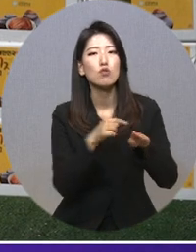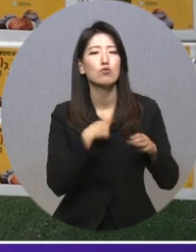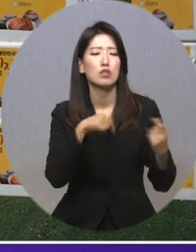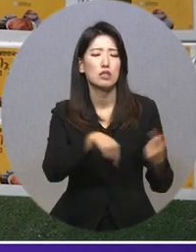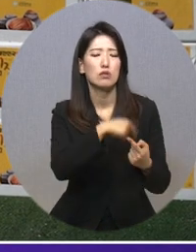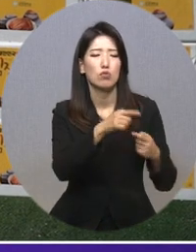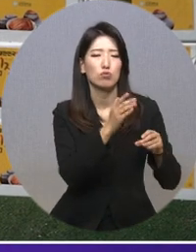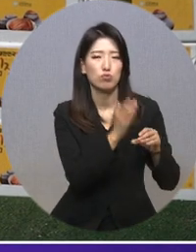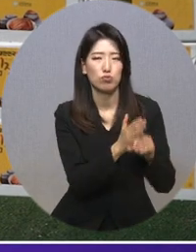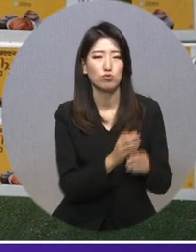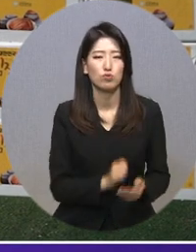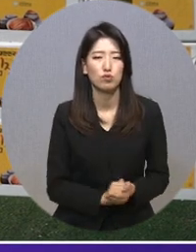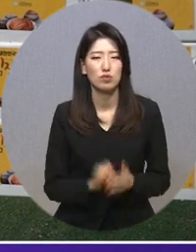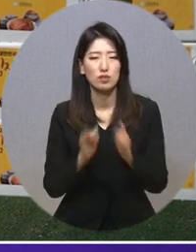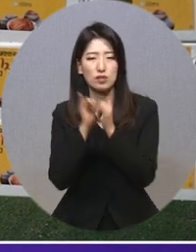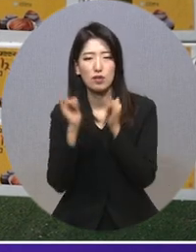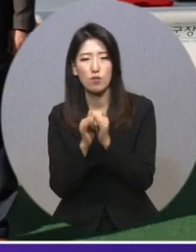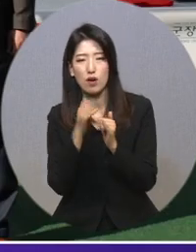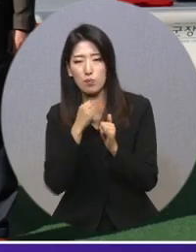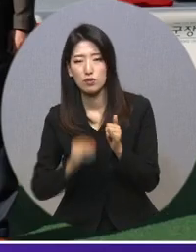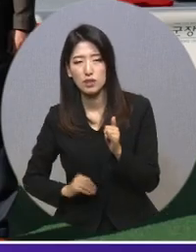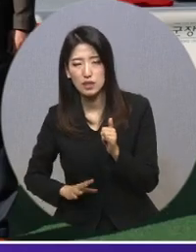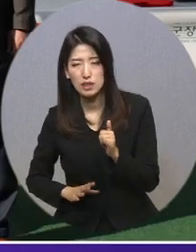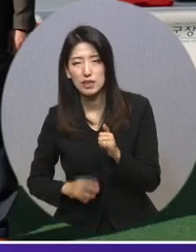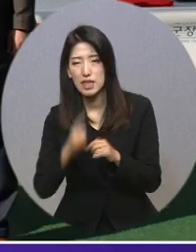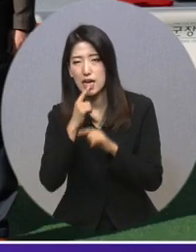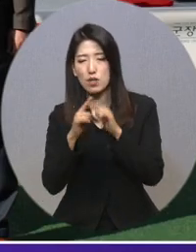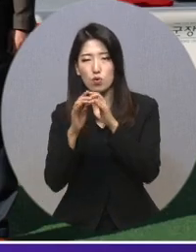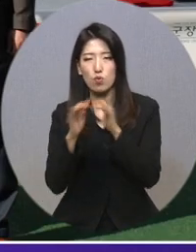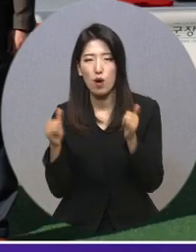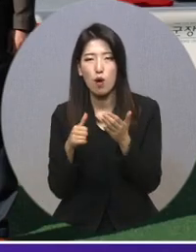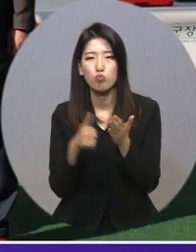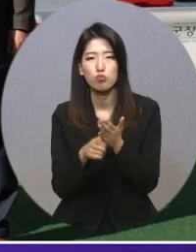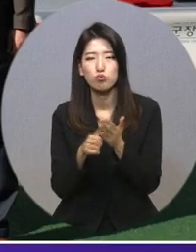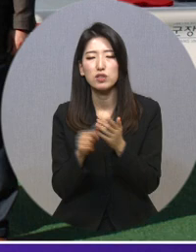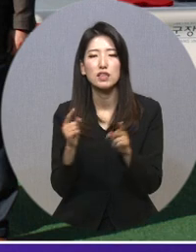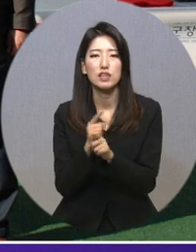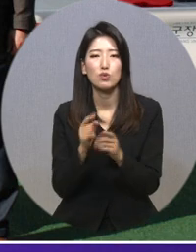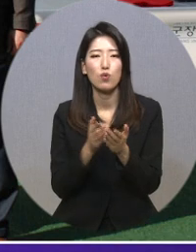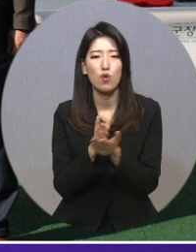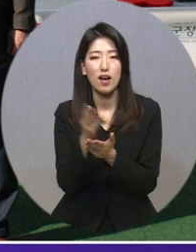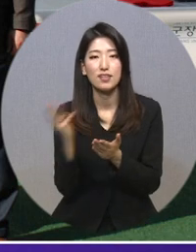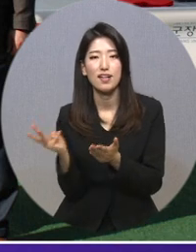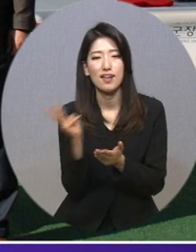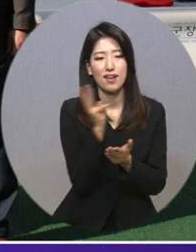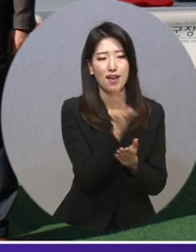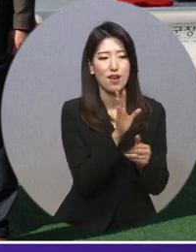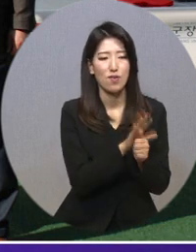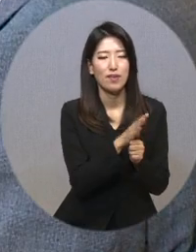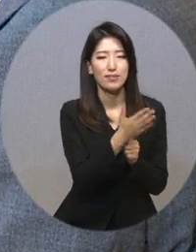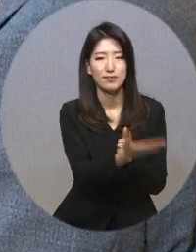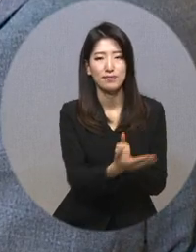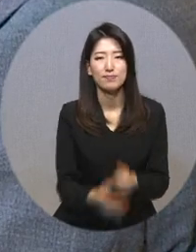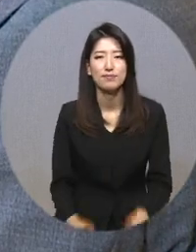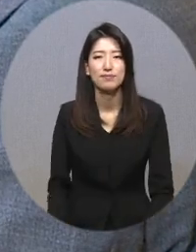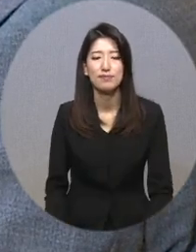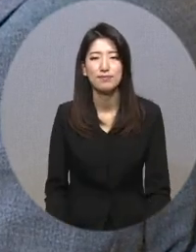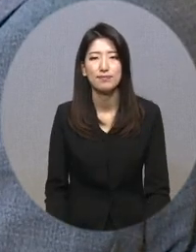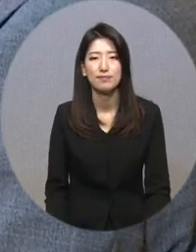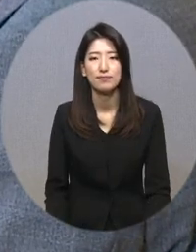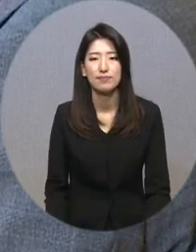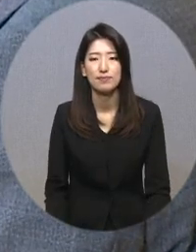네네. 물리치료과, 사회복지과가 주축이 돼서 지금 사회에 제가 기여를 하고 있다 생각을 하고 있고요. 네. 또 하나는